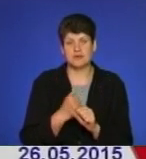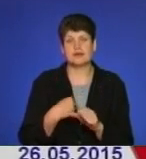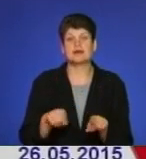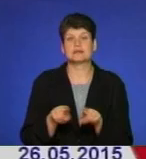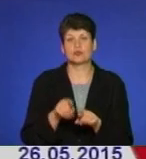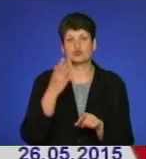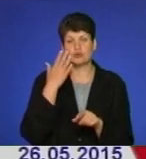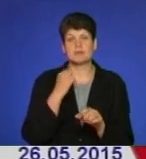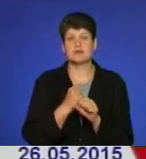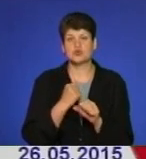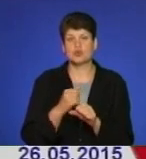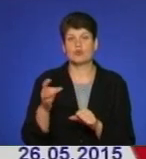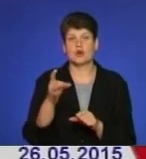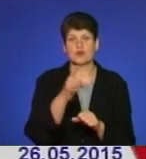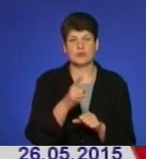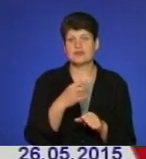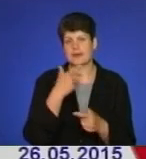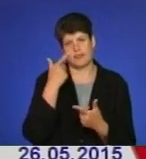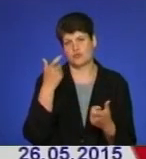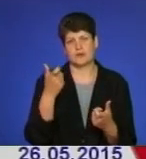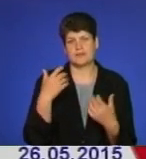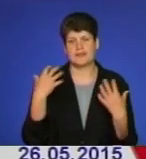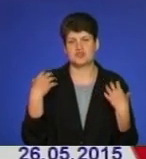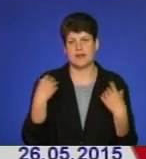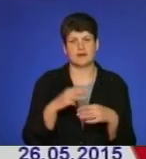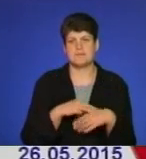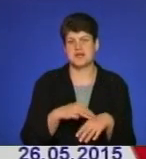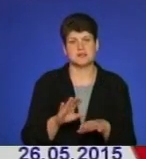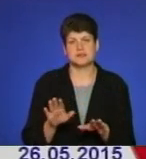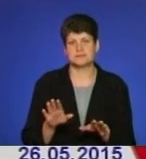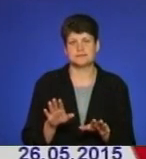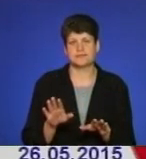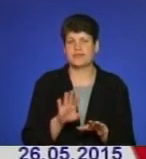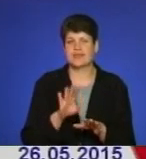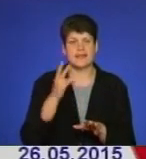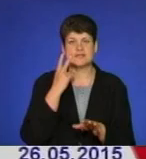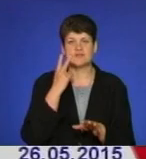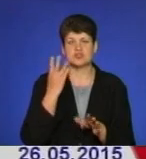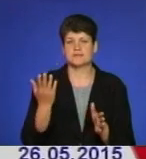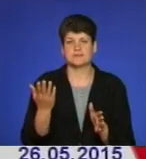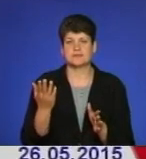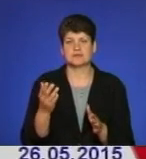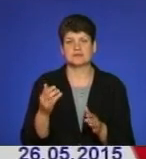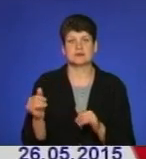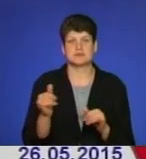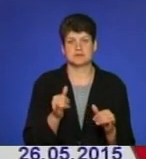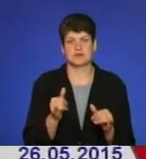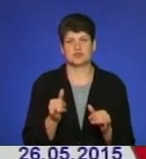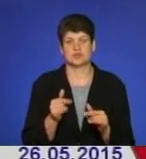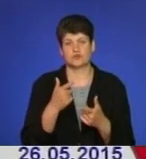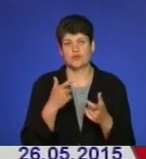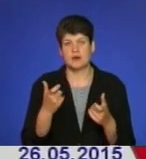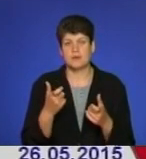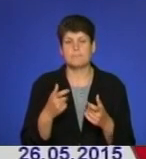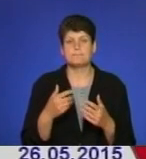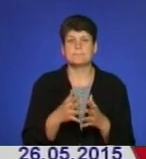працюю по районах, я не повідомляю начальників міліції. Тому що не завжди забезпечиш виток інформації. Понад